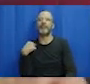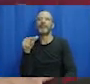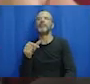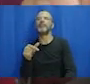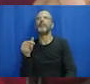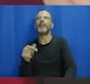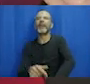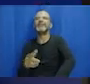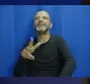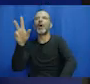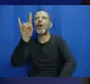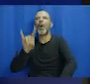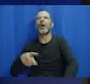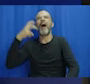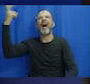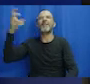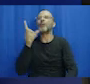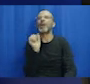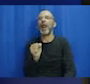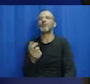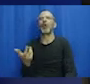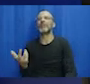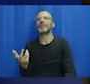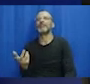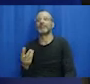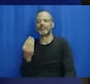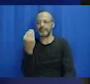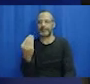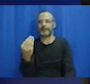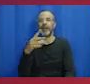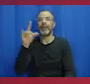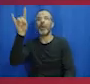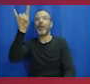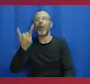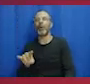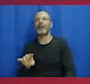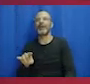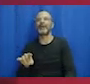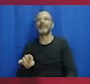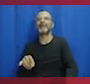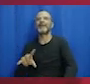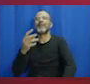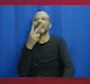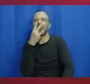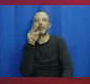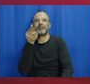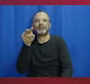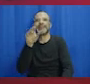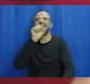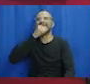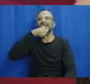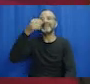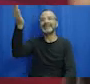القانون العربي يعني يفعل على القانون على القانون بس على القانون استاذ على القانون هات اقول لك شيء واحد. انت اذا بتنظر الى التاريخ